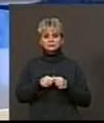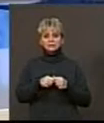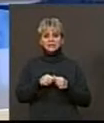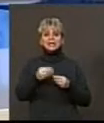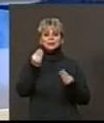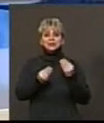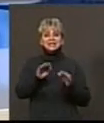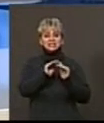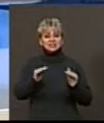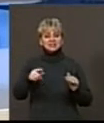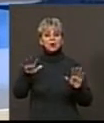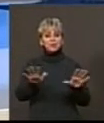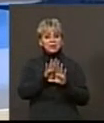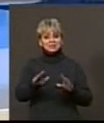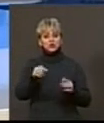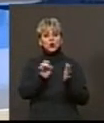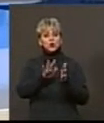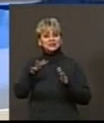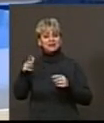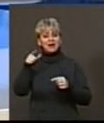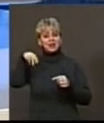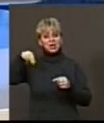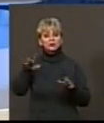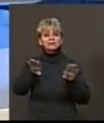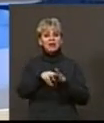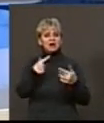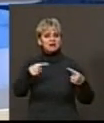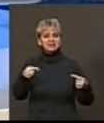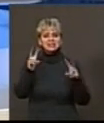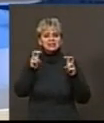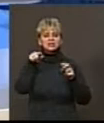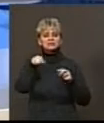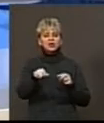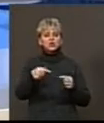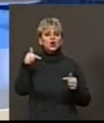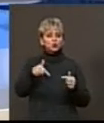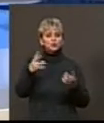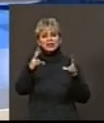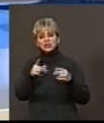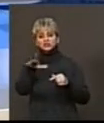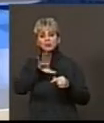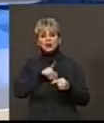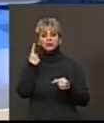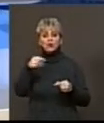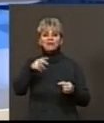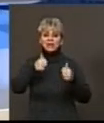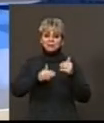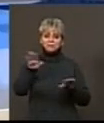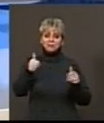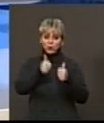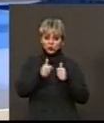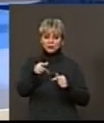«Битва детских хоров» или «Хрустальный колокольчик». Два таких разных названия, грубое и нежное, у одного вокального конкурса в